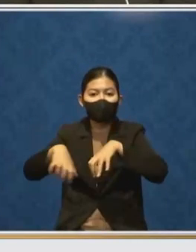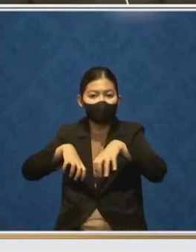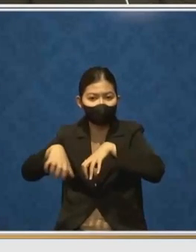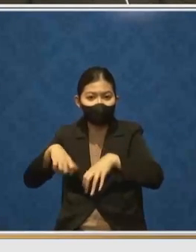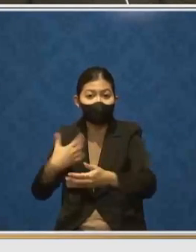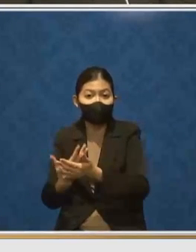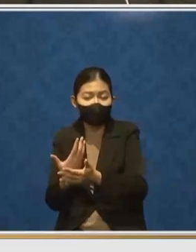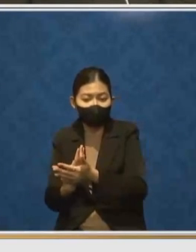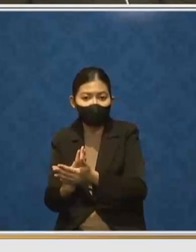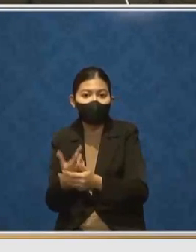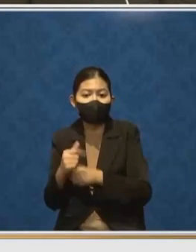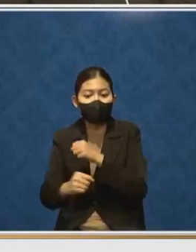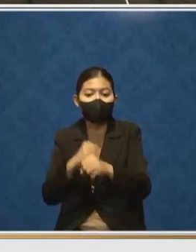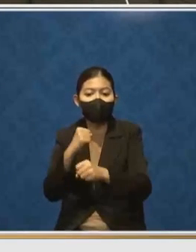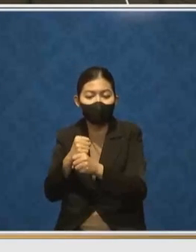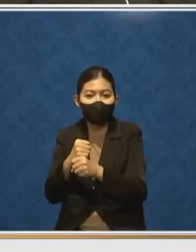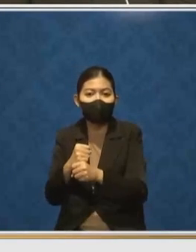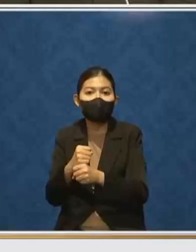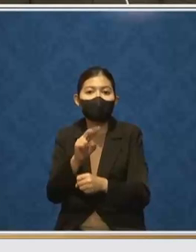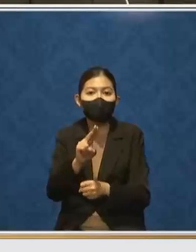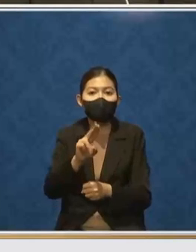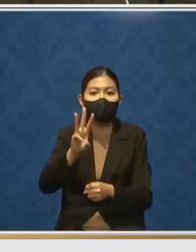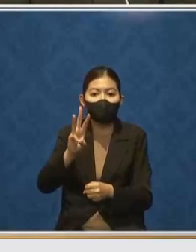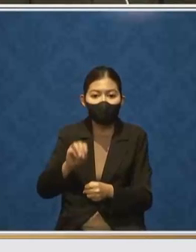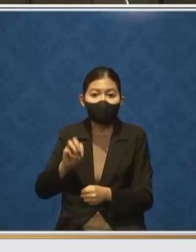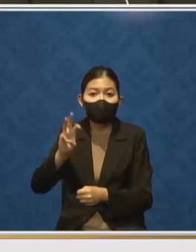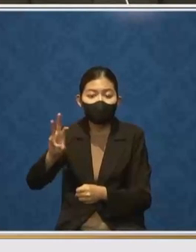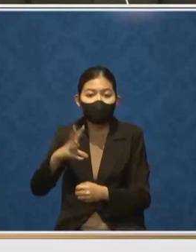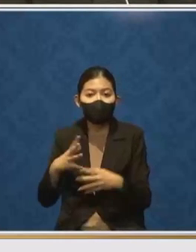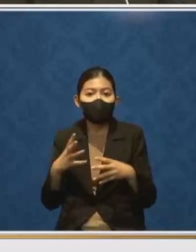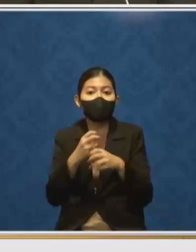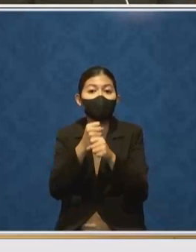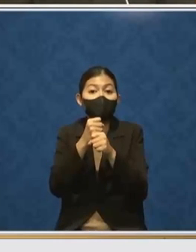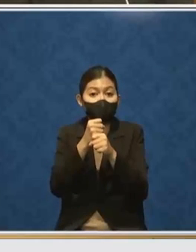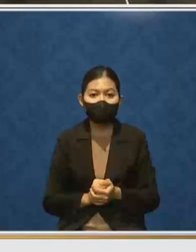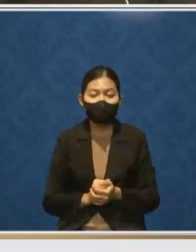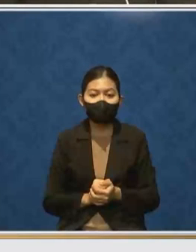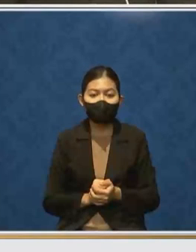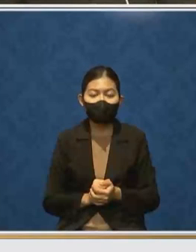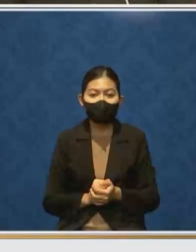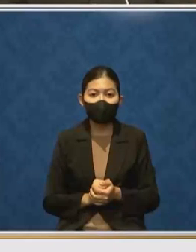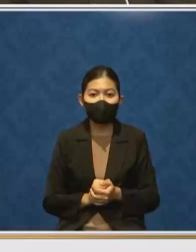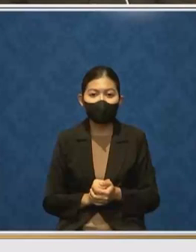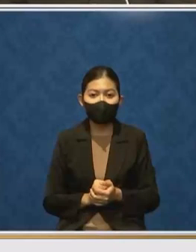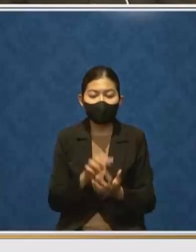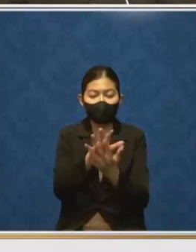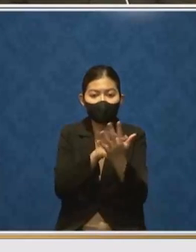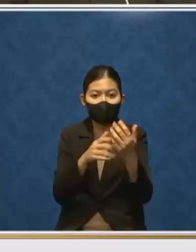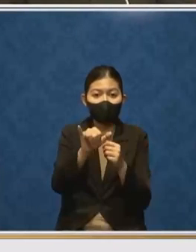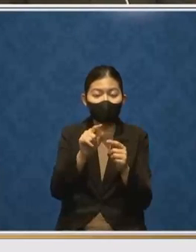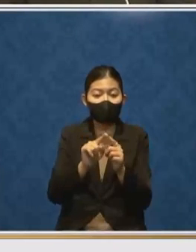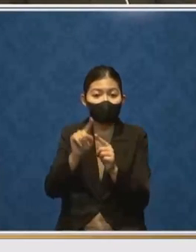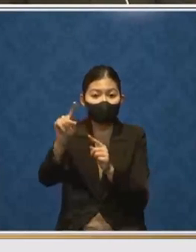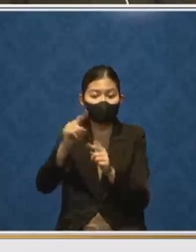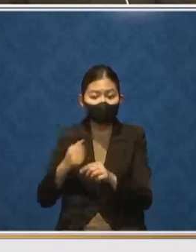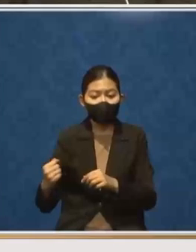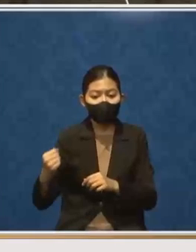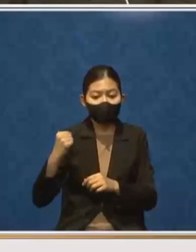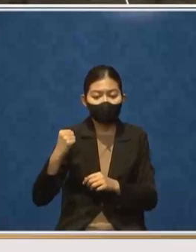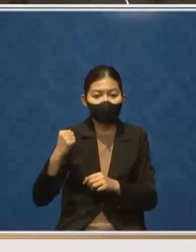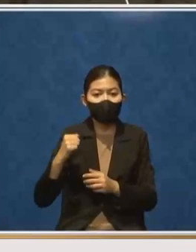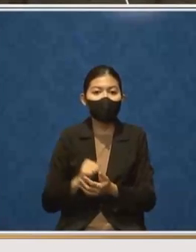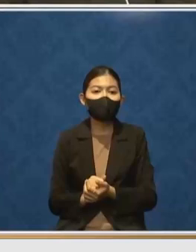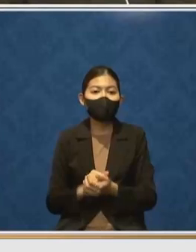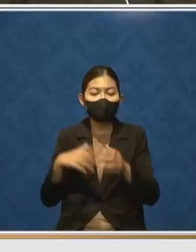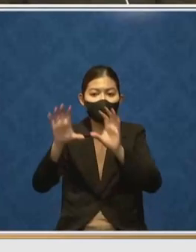รายจ่ายประจำปีงบประมาณพ.ศ. 2566สรุปสาระสำคัญได้ดังนี้ยุทธศาสตร์ที่1ด้านความมั่นคงรัฐบาลจัดสรรงบประม